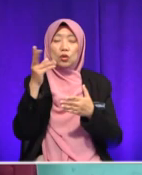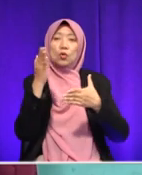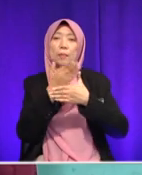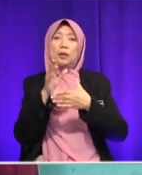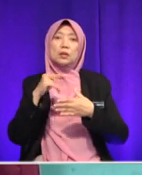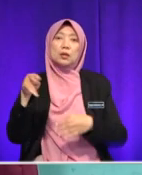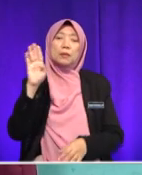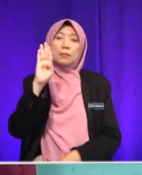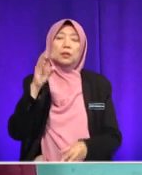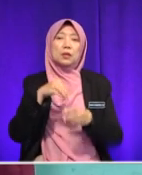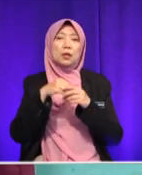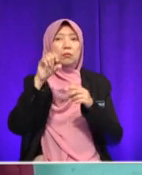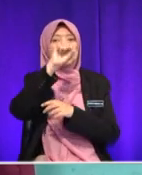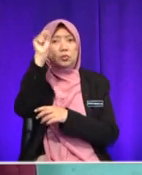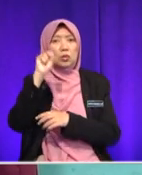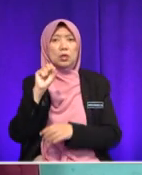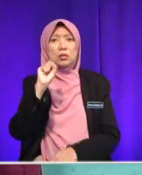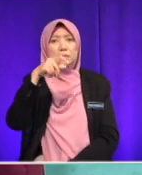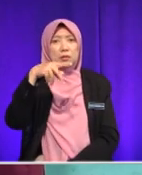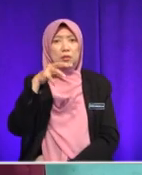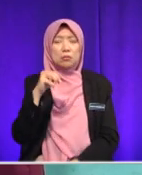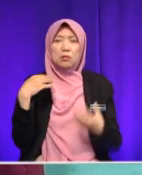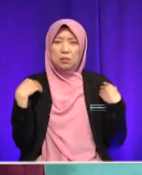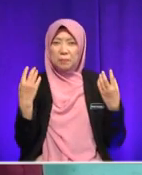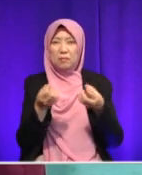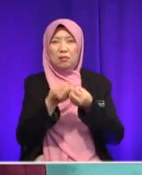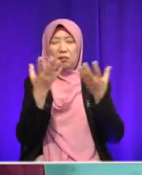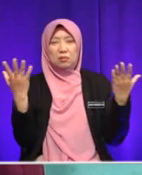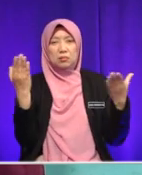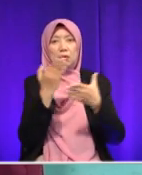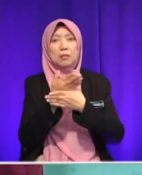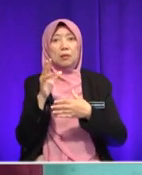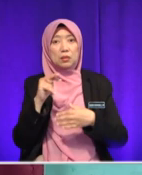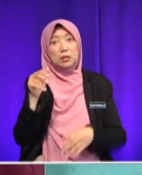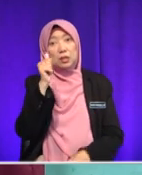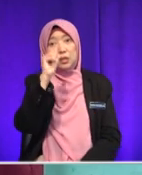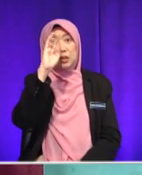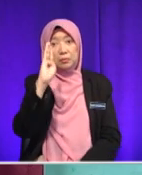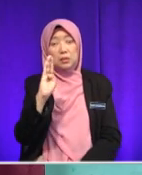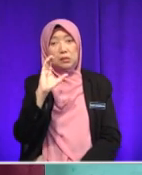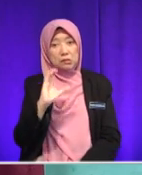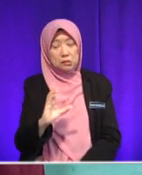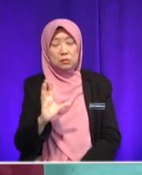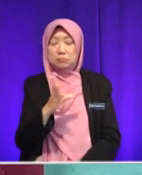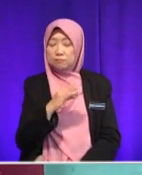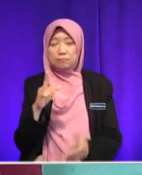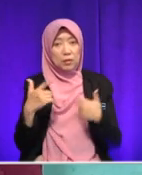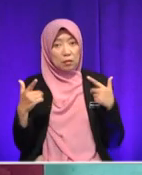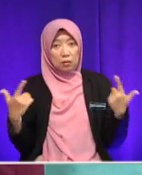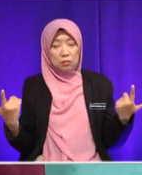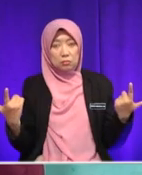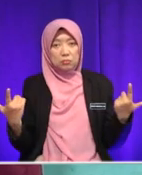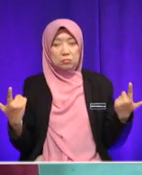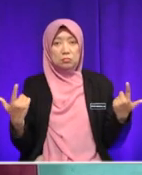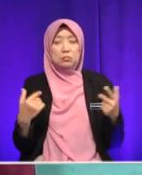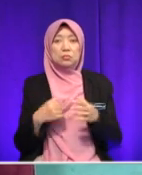kita lihat dalam soalan SPM, selalunya ada banyak bahagian. Betul. Bahagian A, bahagian B, bahagian C dan seterusnya. Jadi kita lihat bahagian B,